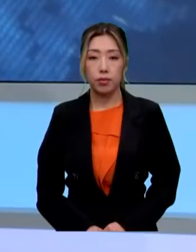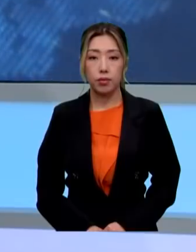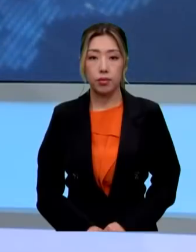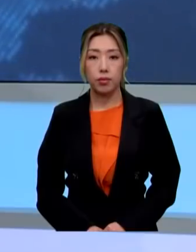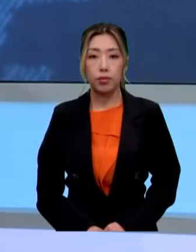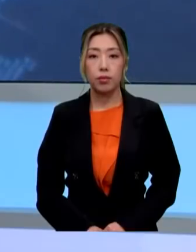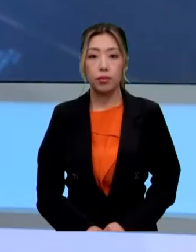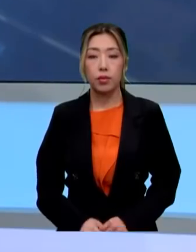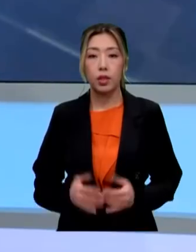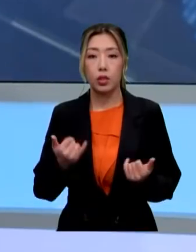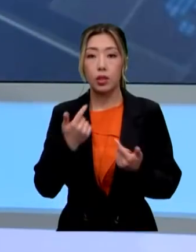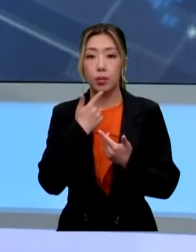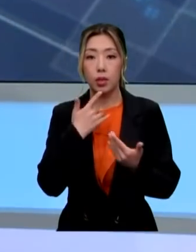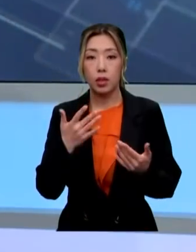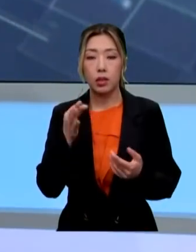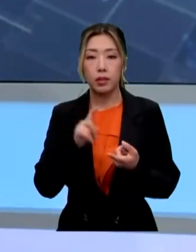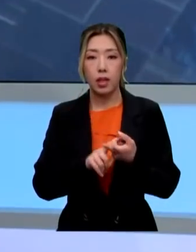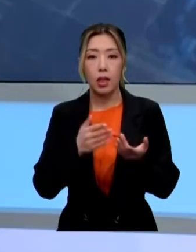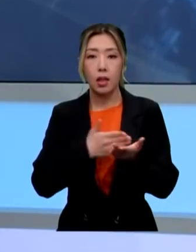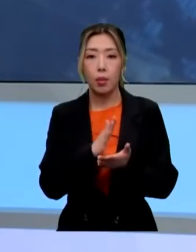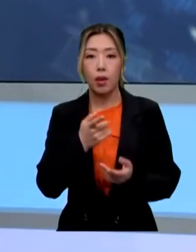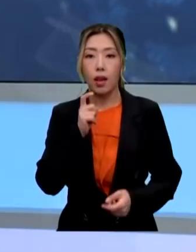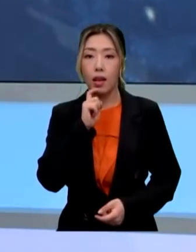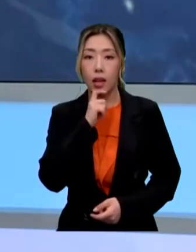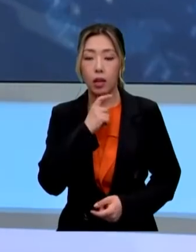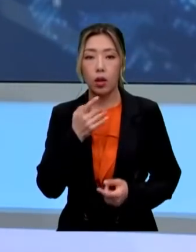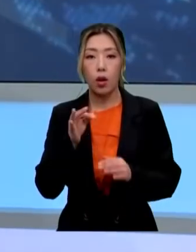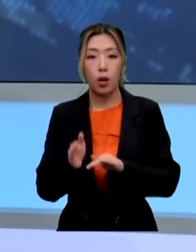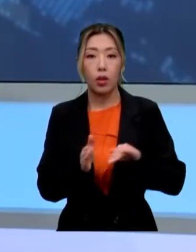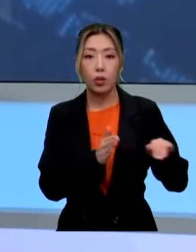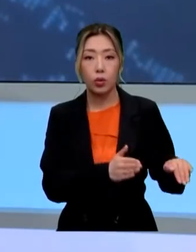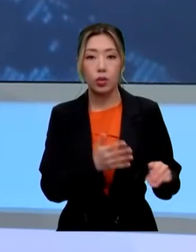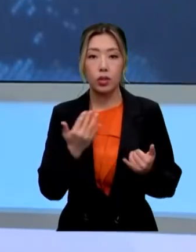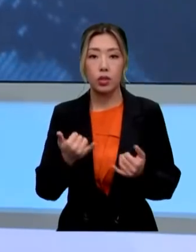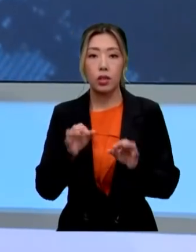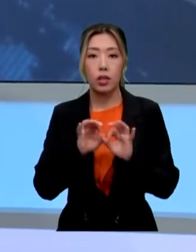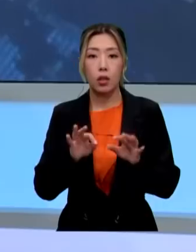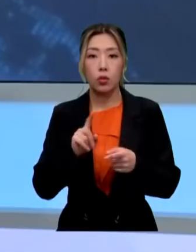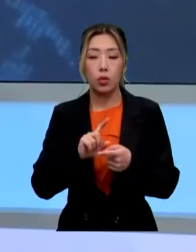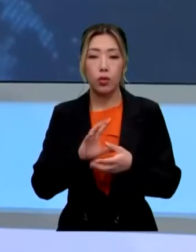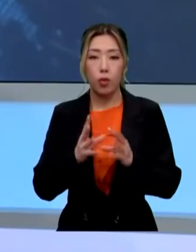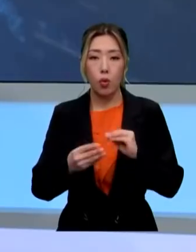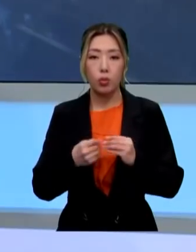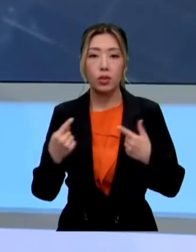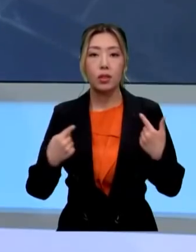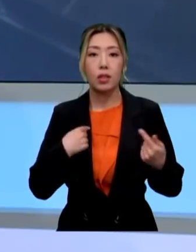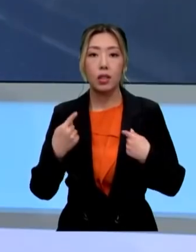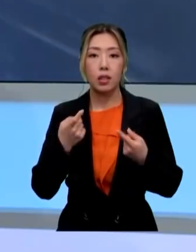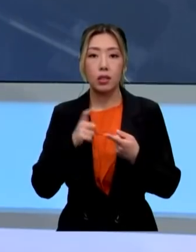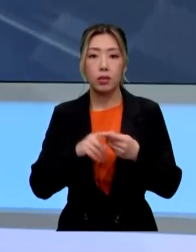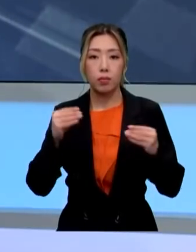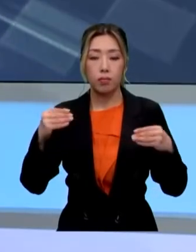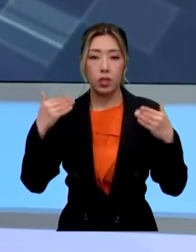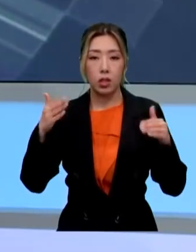Ну, давайте напоследок не о политике, экономике, дипломатии, а о тех, кто в конечном счете расплачивается за решения, принятые в высоких